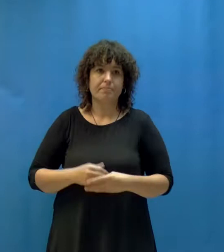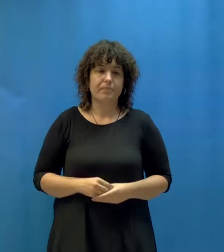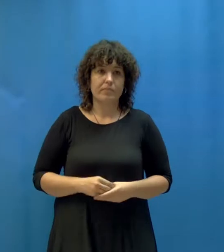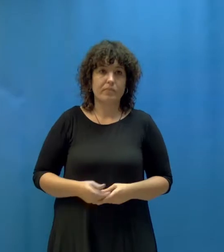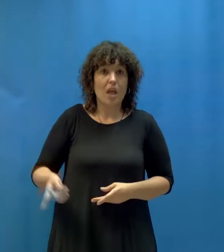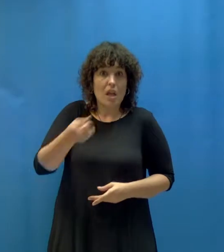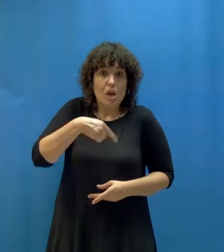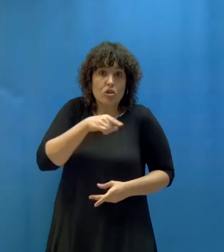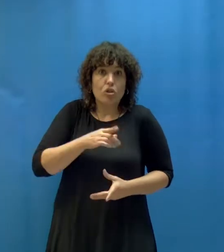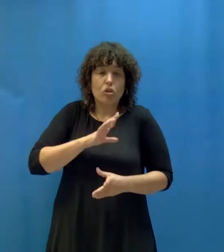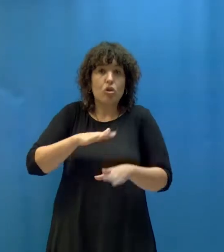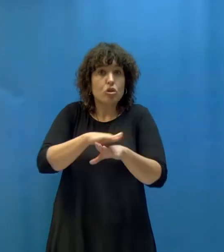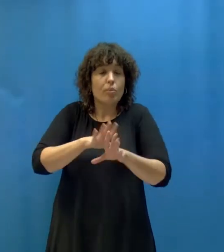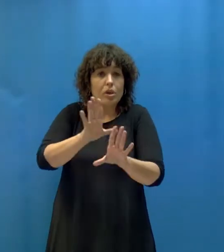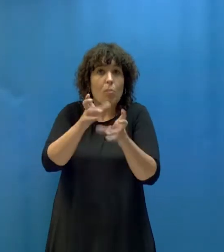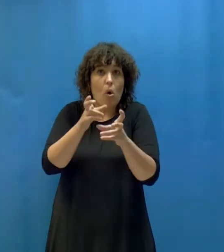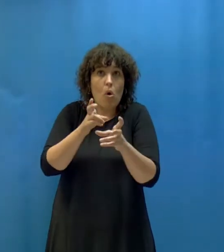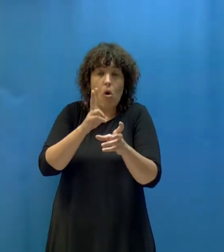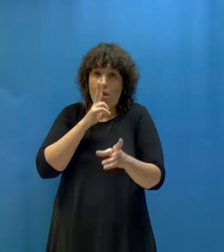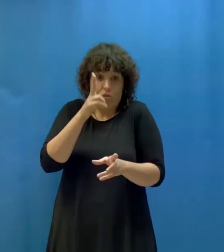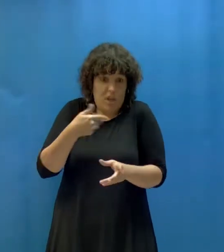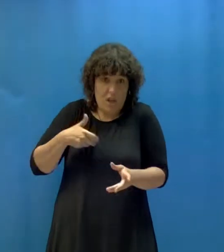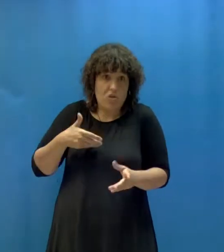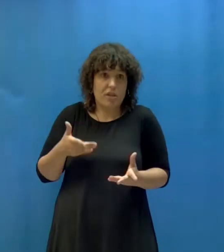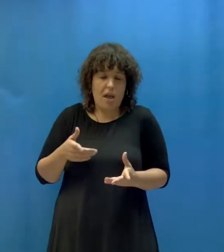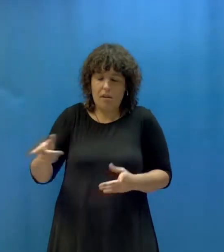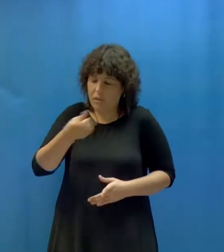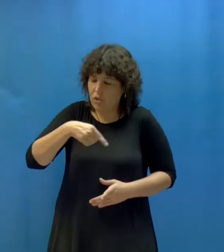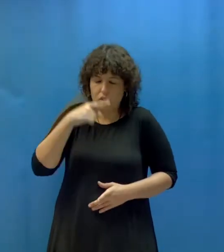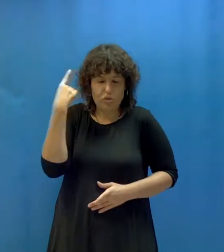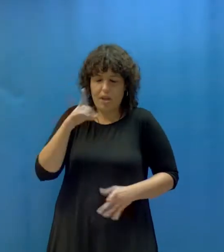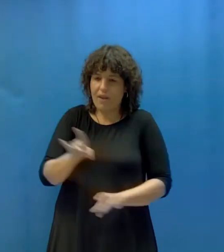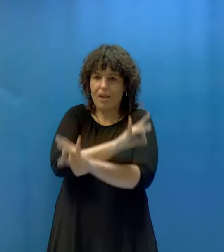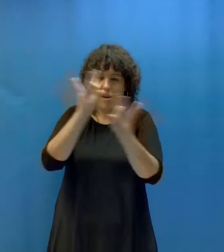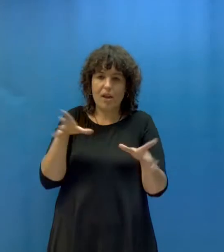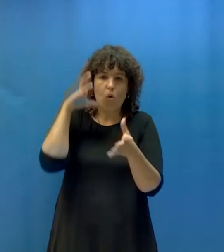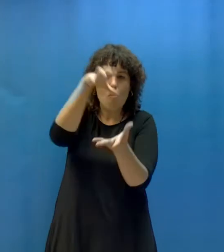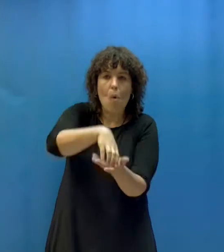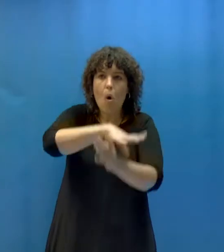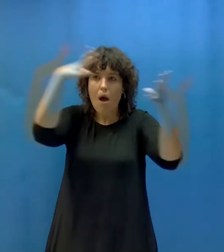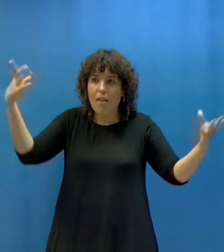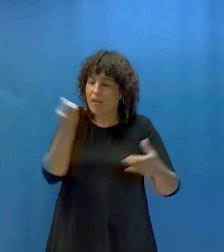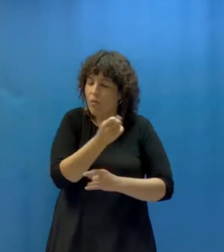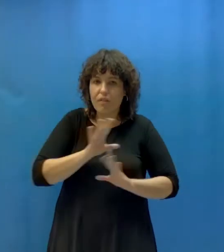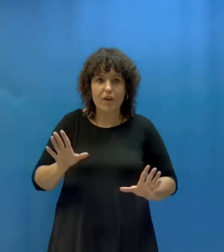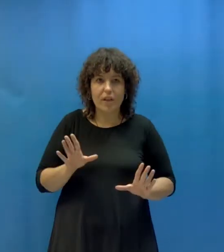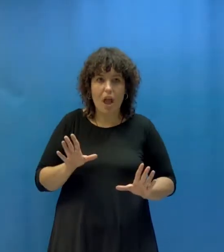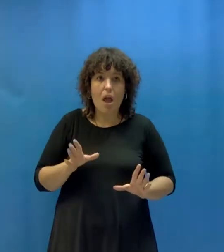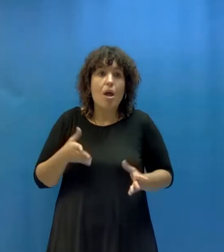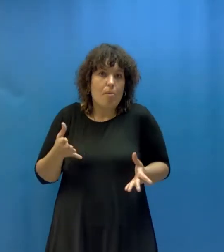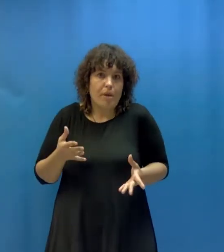ara fa dos anys, poc més de dos anys, teníem clar que no eren temps de crear grans infraestructures, però sí que era evident que calia iniciar el més aviat